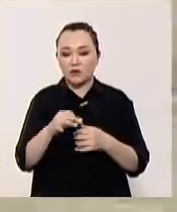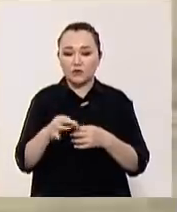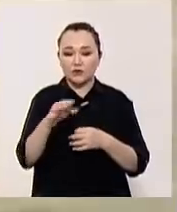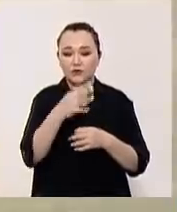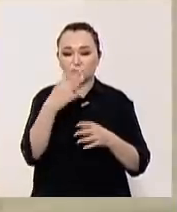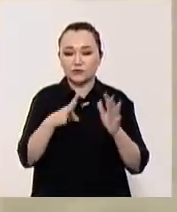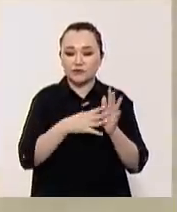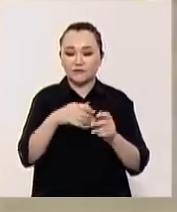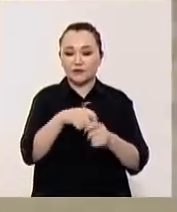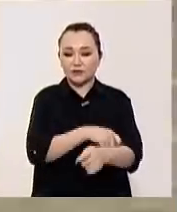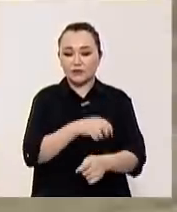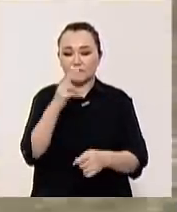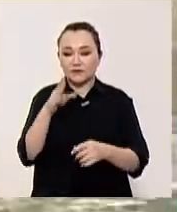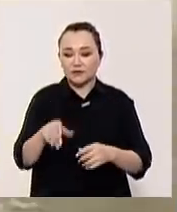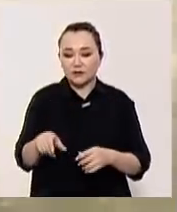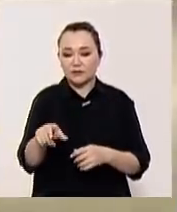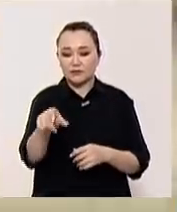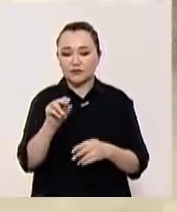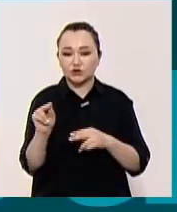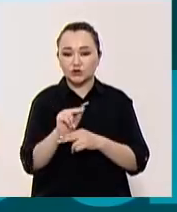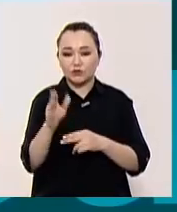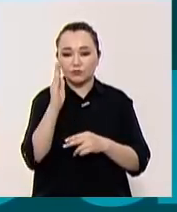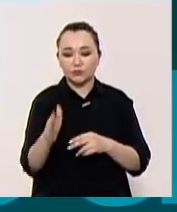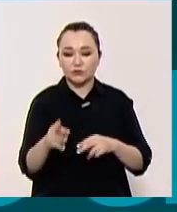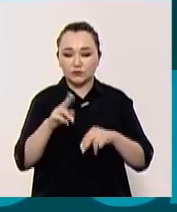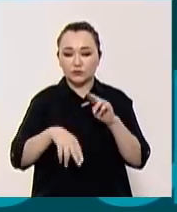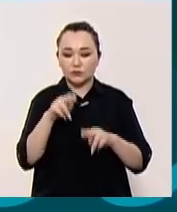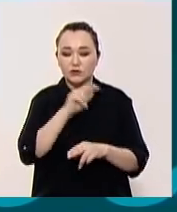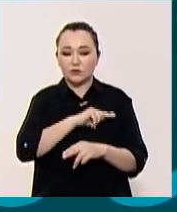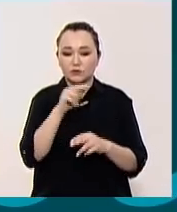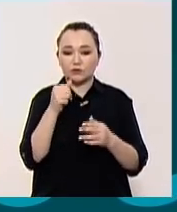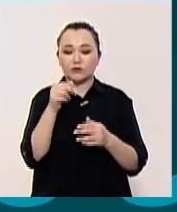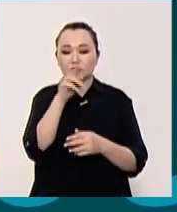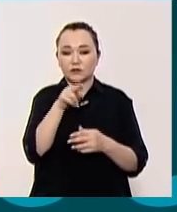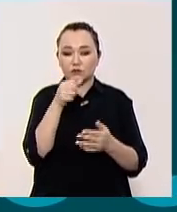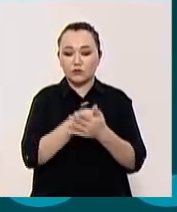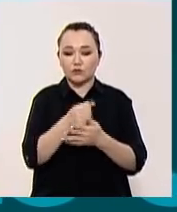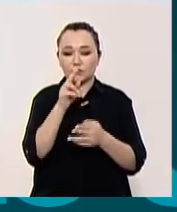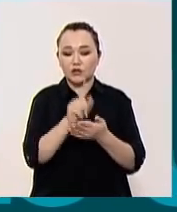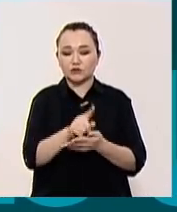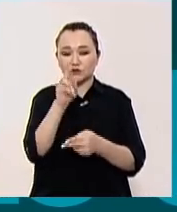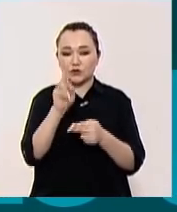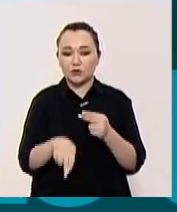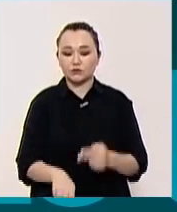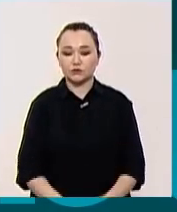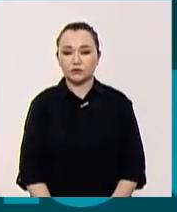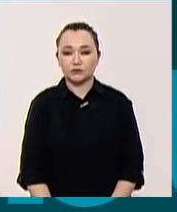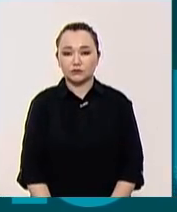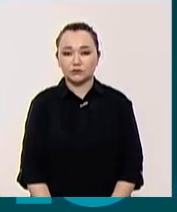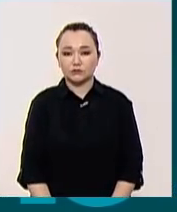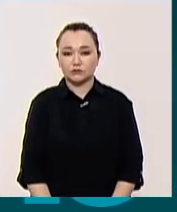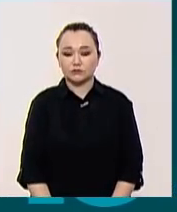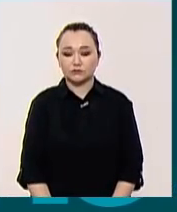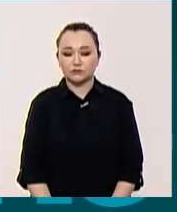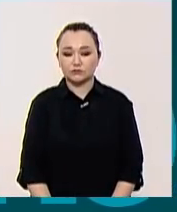49 шақырым арық жүйесін жүргізу жоспарланыпты, ал құрылыс жұмыстары желтоқсанға дейін аяқталуы тиіс екен.